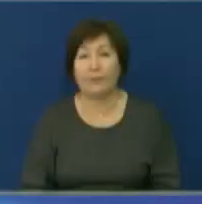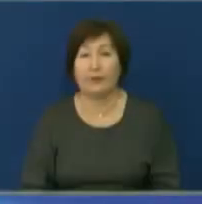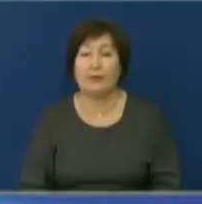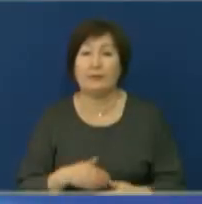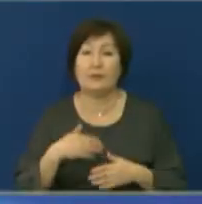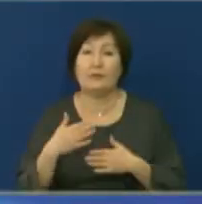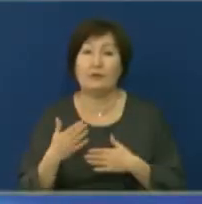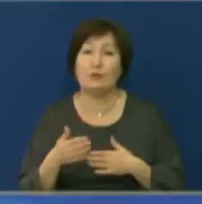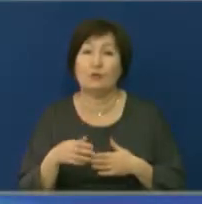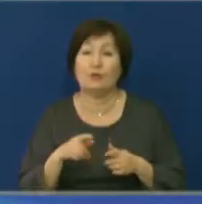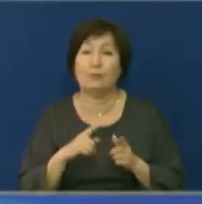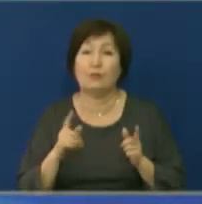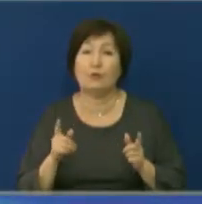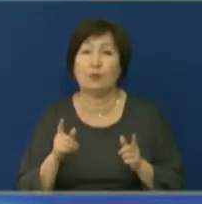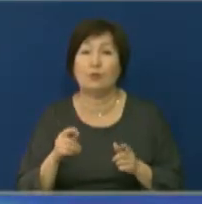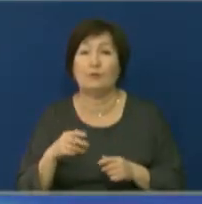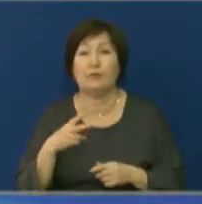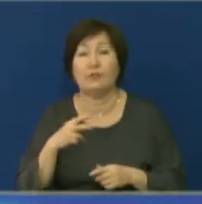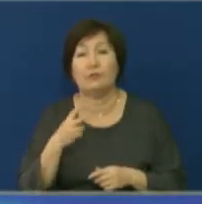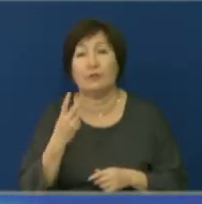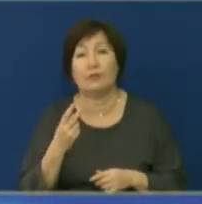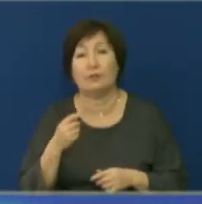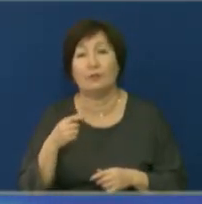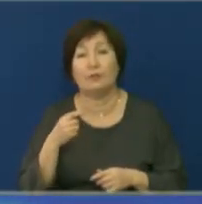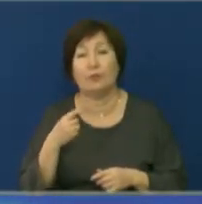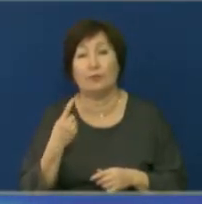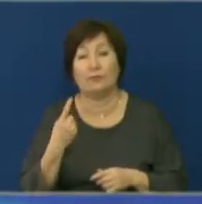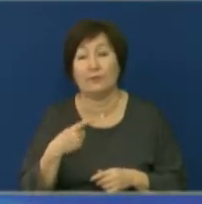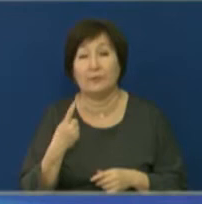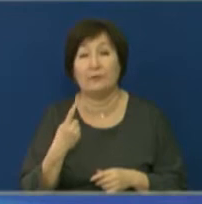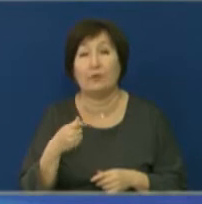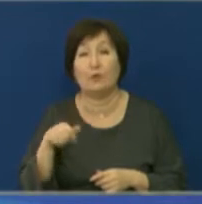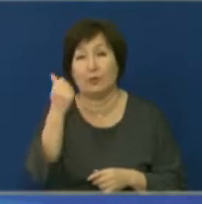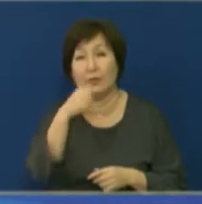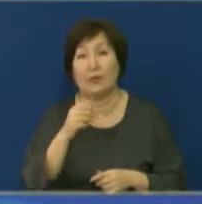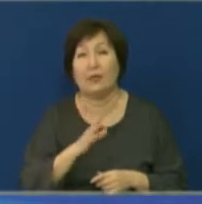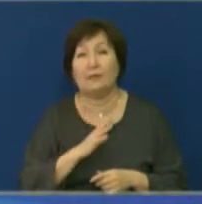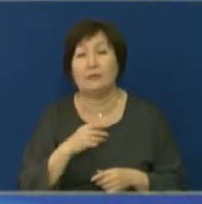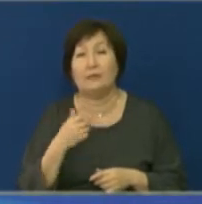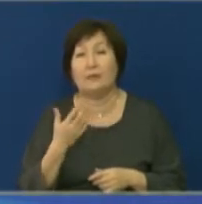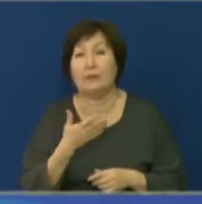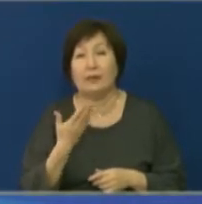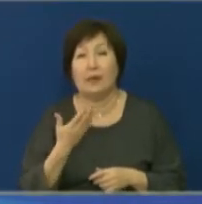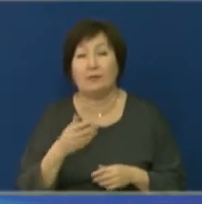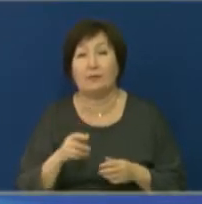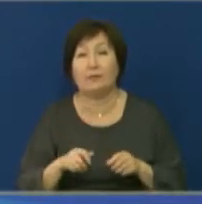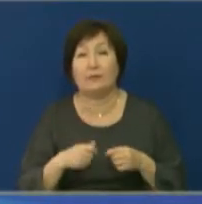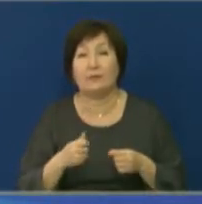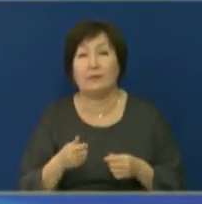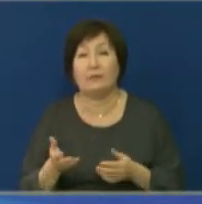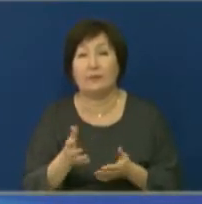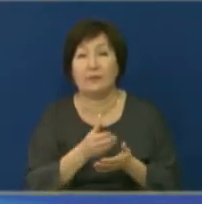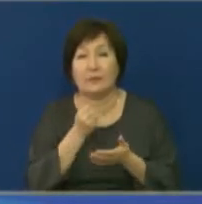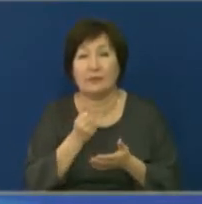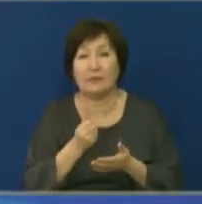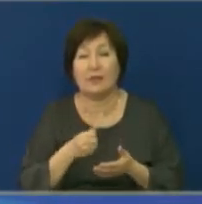За истекший период 2021 года в Восточно-Казахстанской области выявлено 81 коррупционное правонарушение, в том числе 60